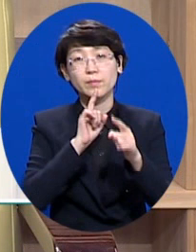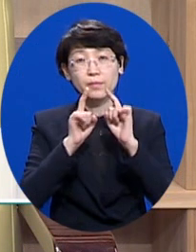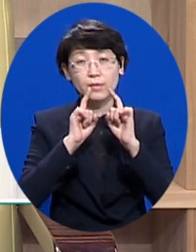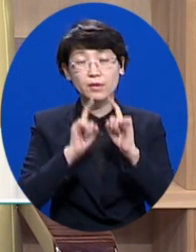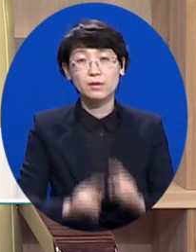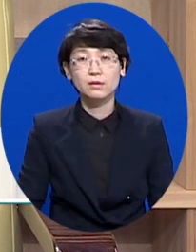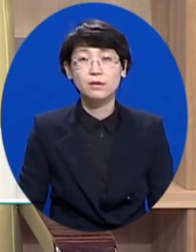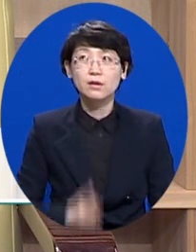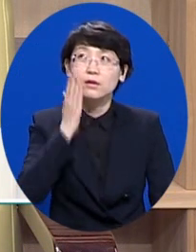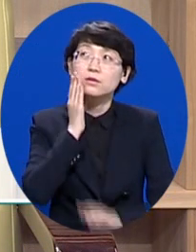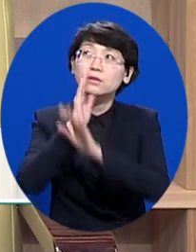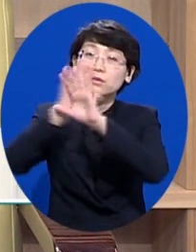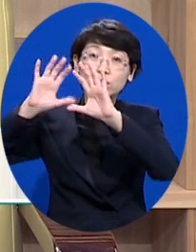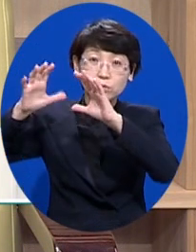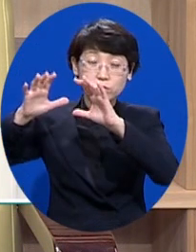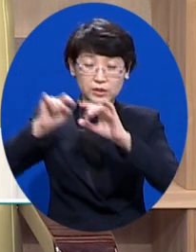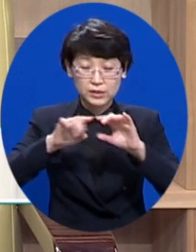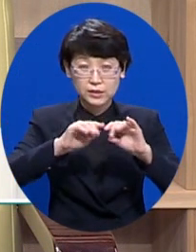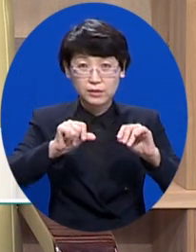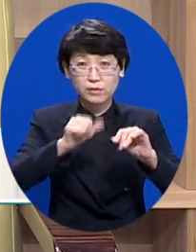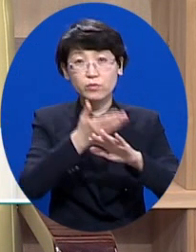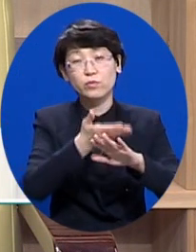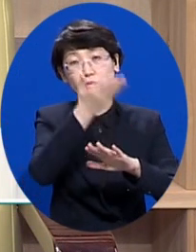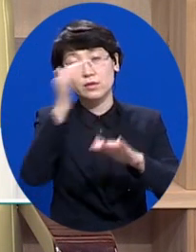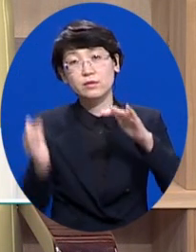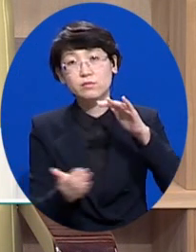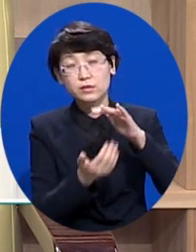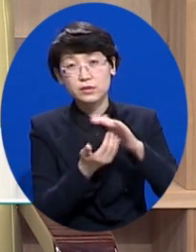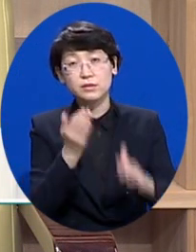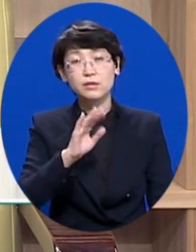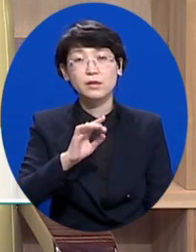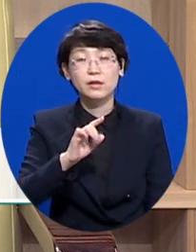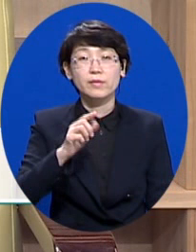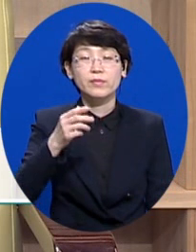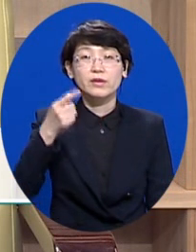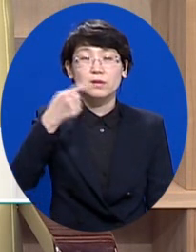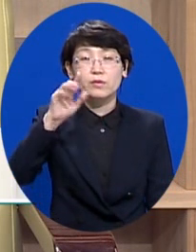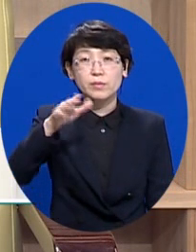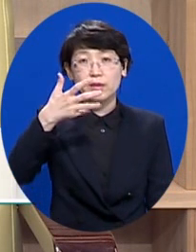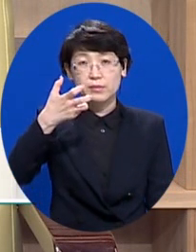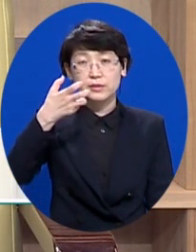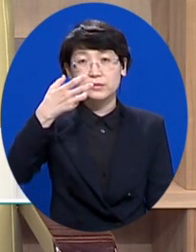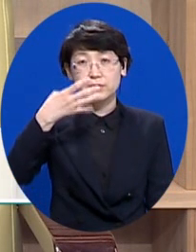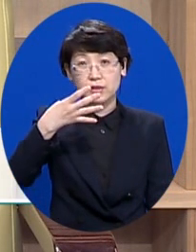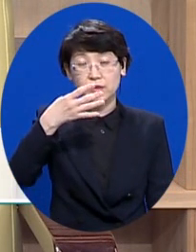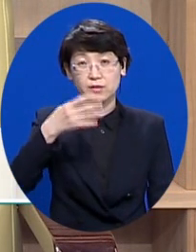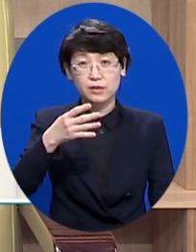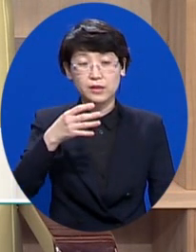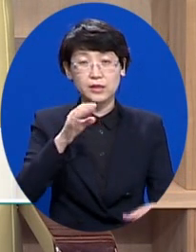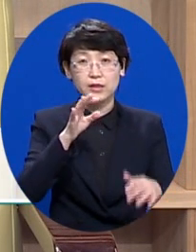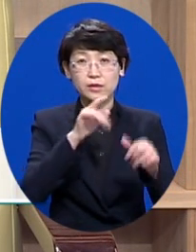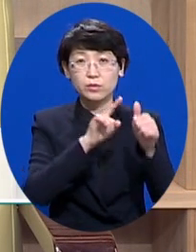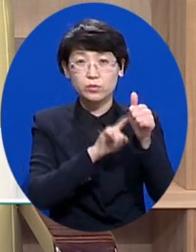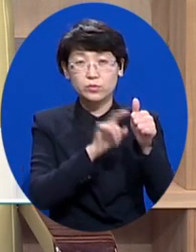땅에서 이루어지는데 이만희가 84년 3월 14일 날 만든 신천지란 단체가 바로